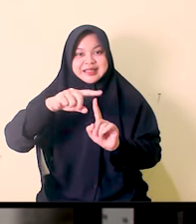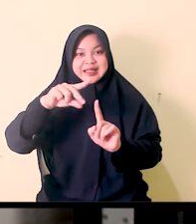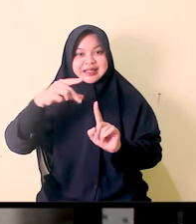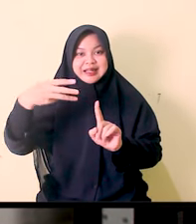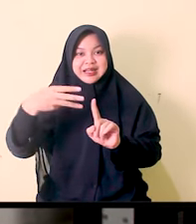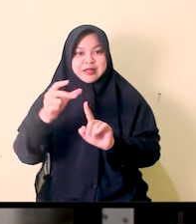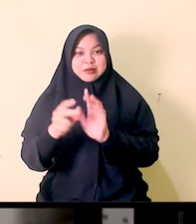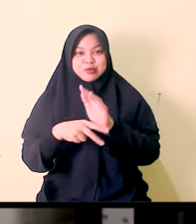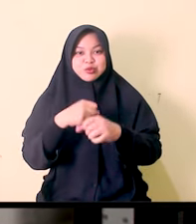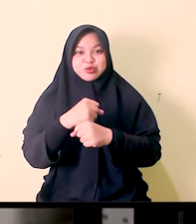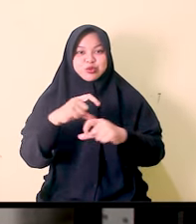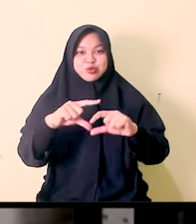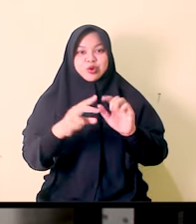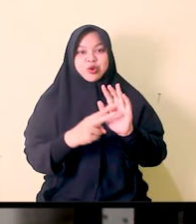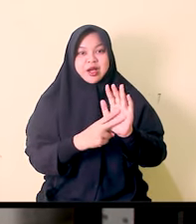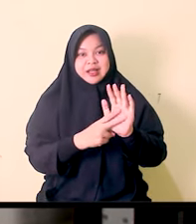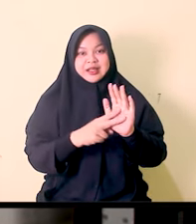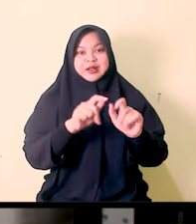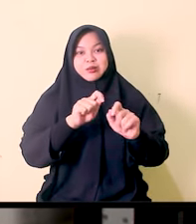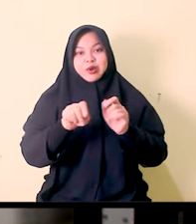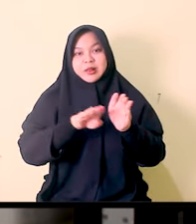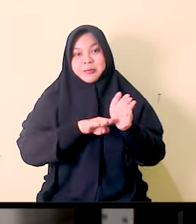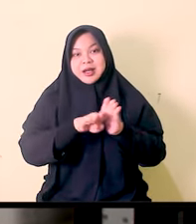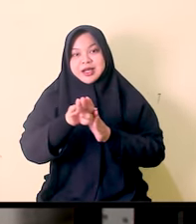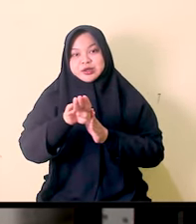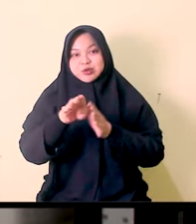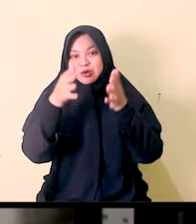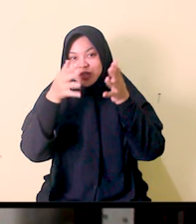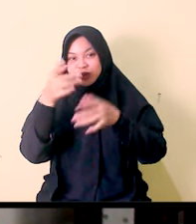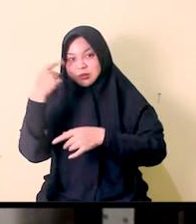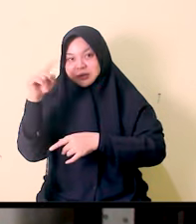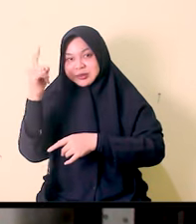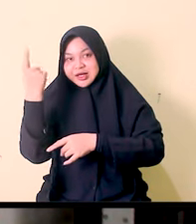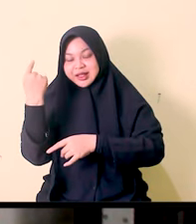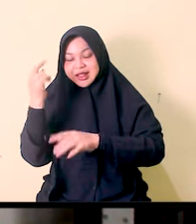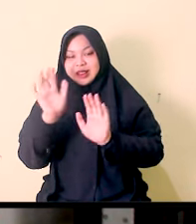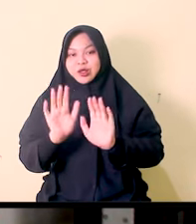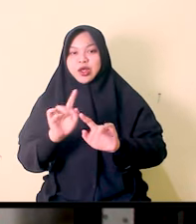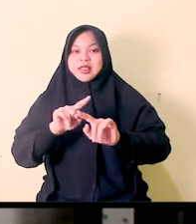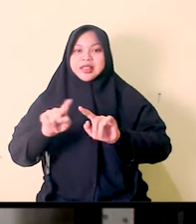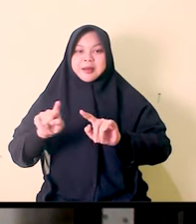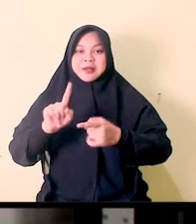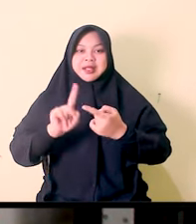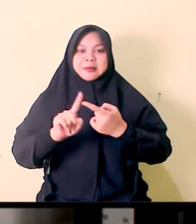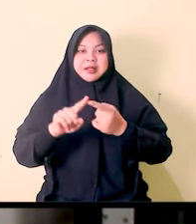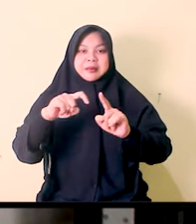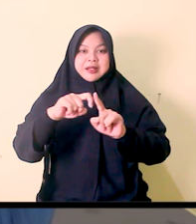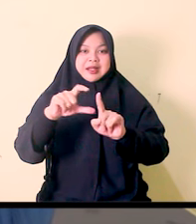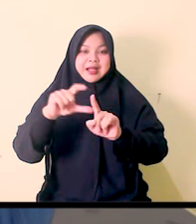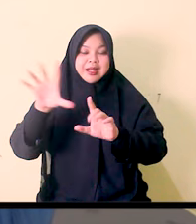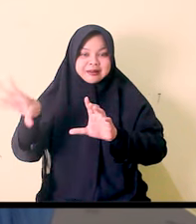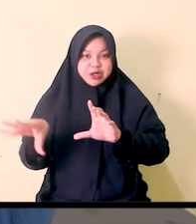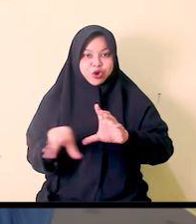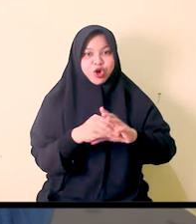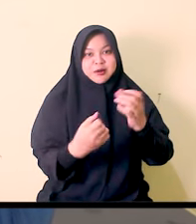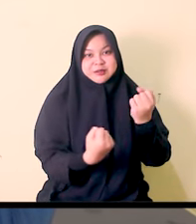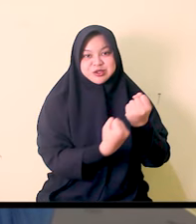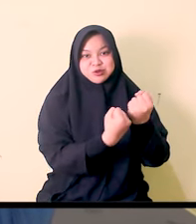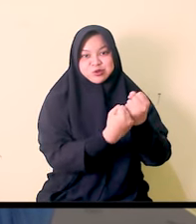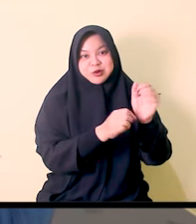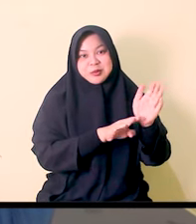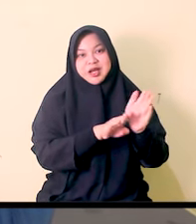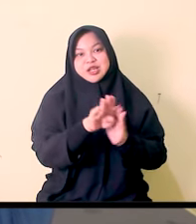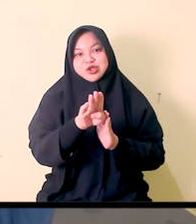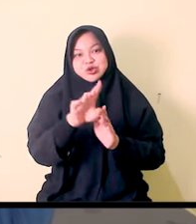maju tidak hanya di Pemerintah desa terbungan tapi teman-teman Kadir juga ikut memajukan desa terbungan dan setiap kegiatan